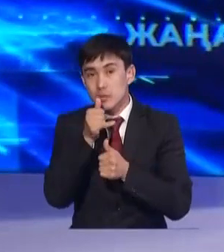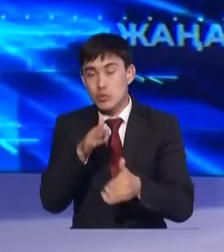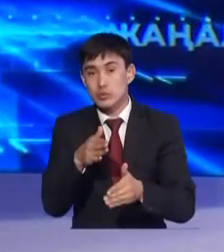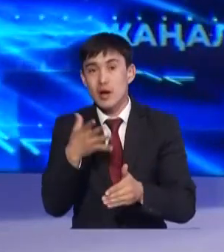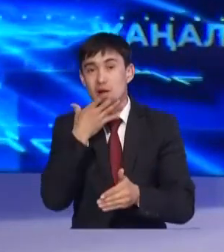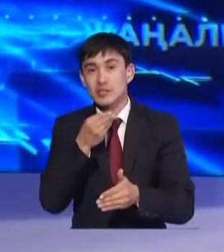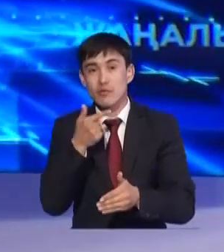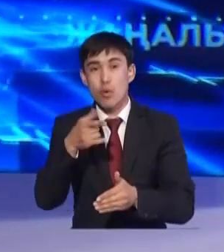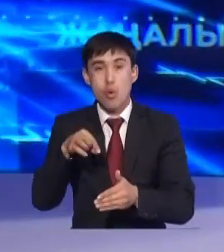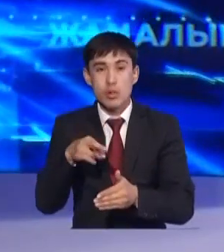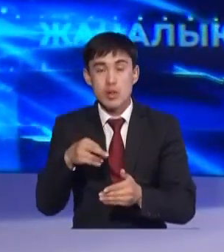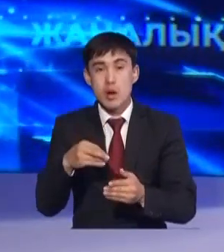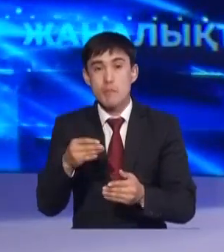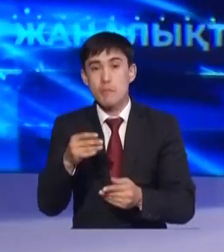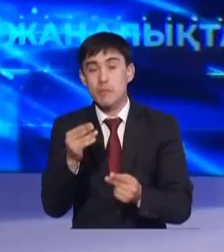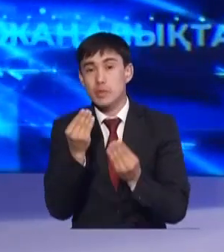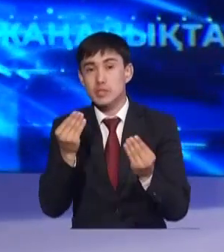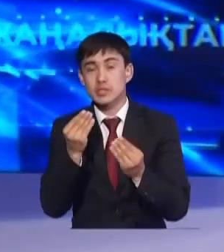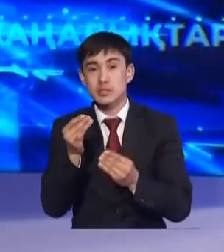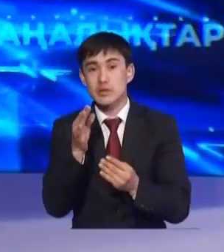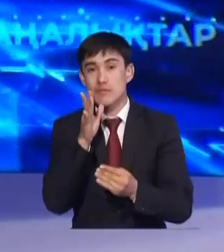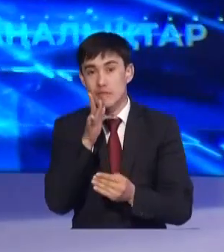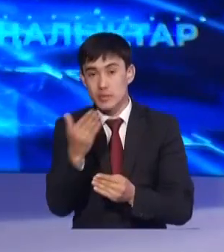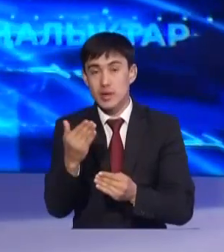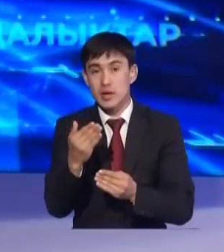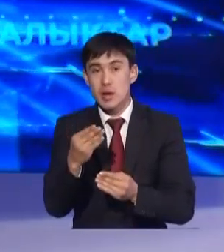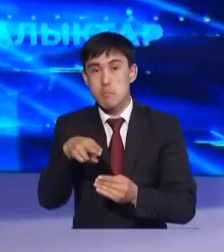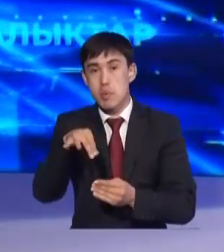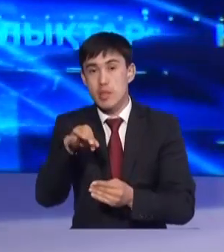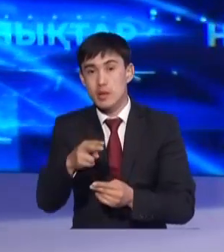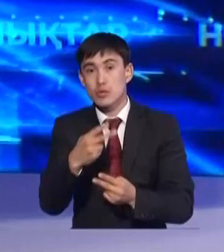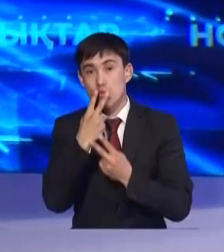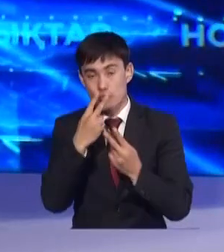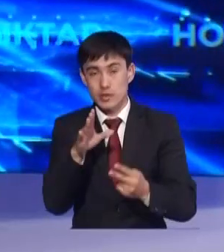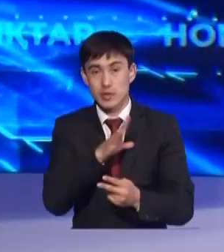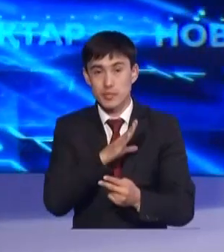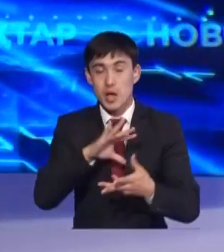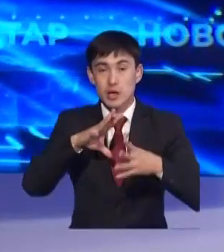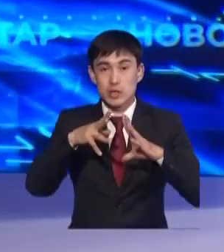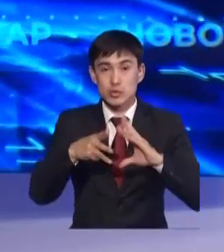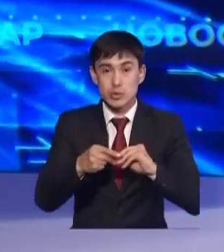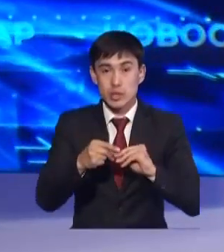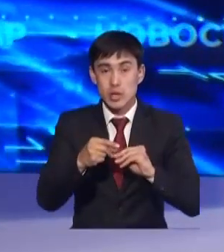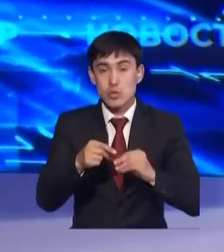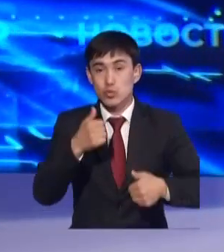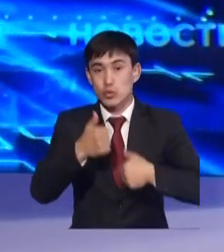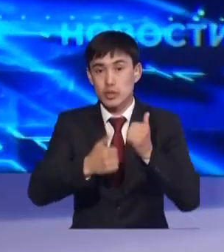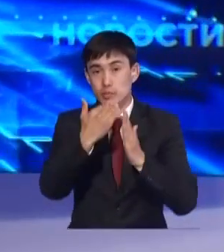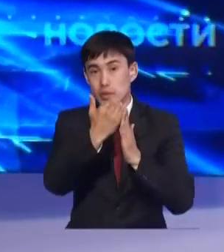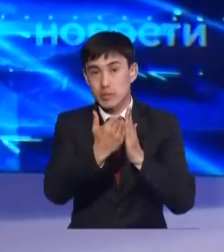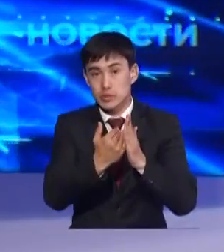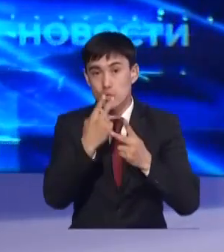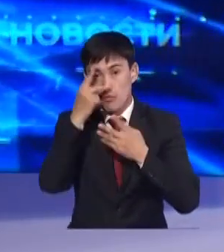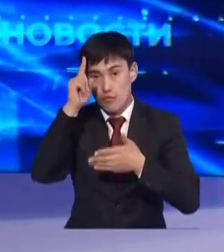красивый гол острые моменты и нереализованный пенальти зрители всё-таки увидели как результат Подъём в турнирной таблице